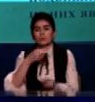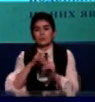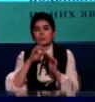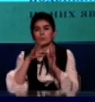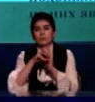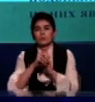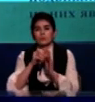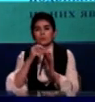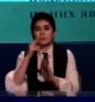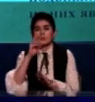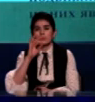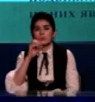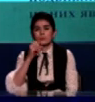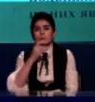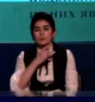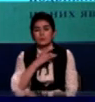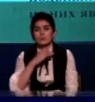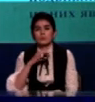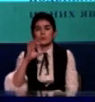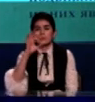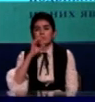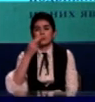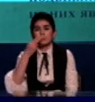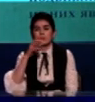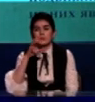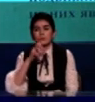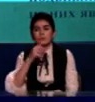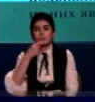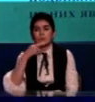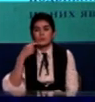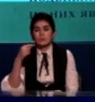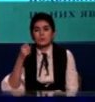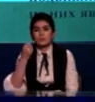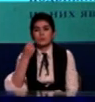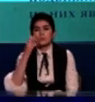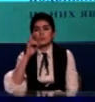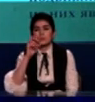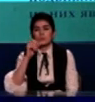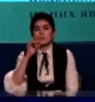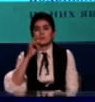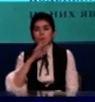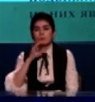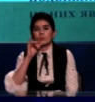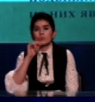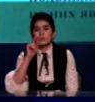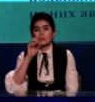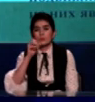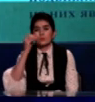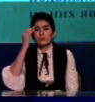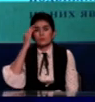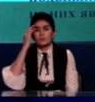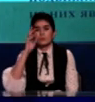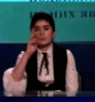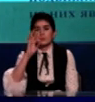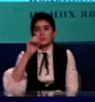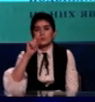состоит из окологлоточного нервного кольца, в котором наиболее развит надглоточный нервный узел, головной